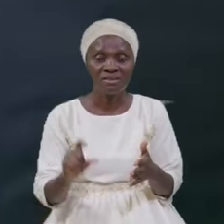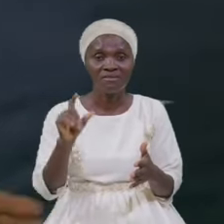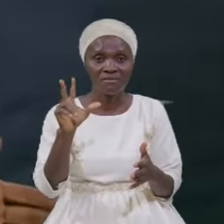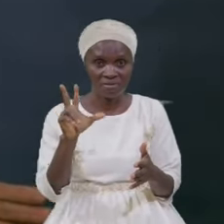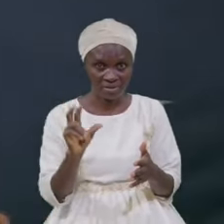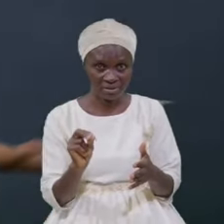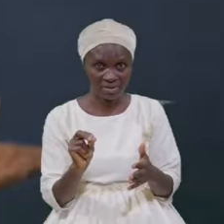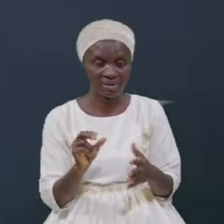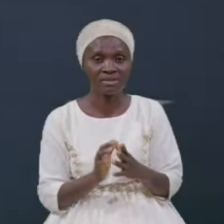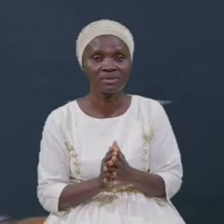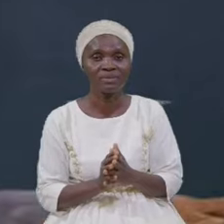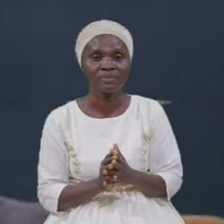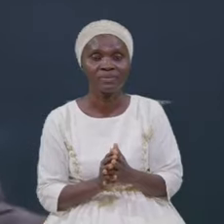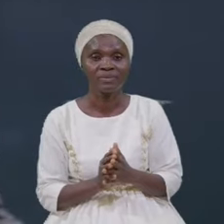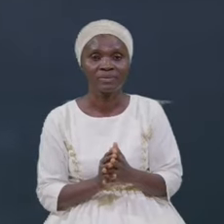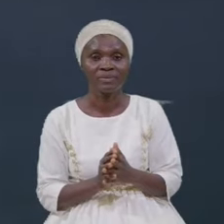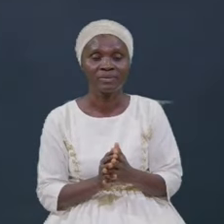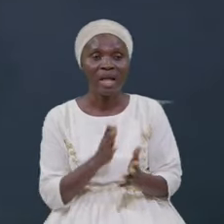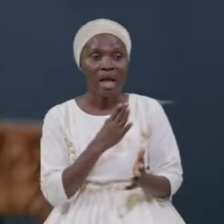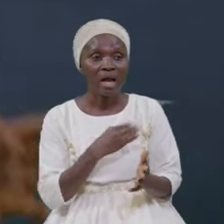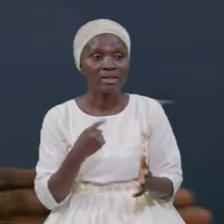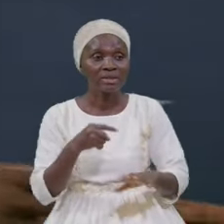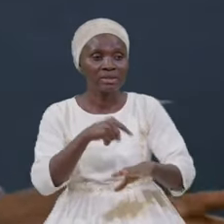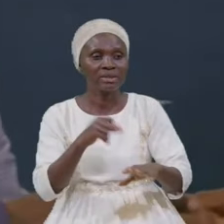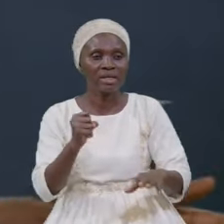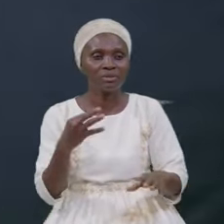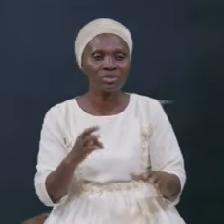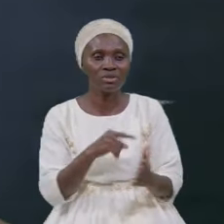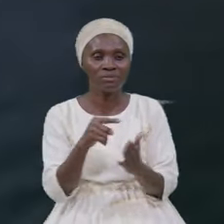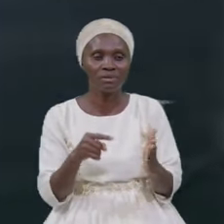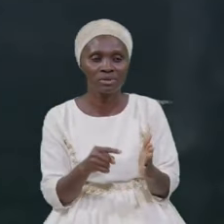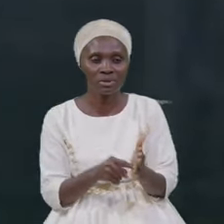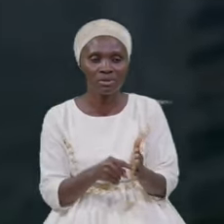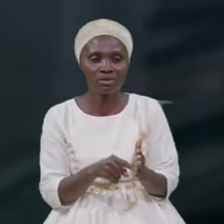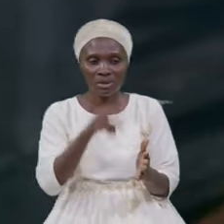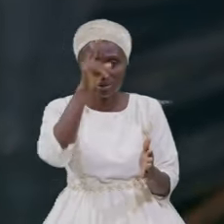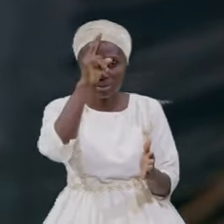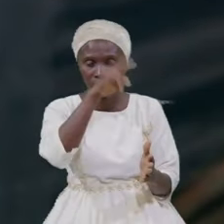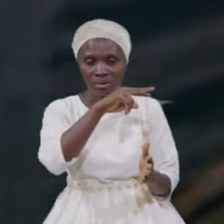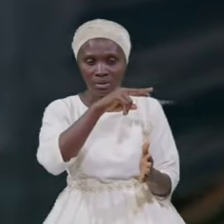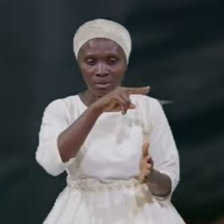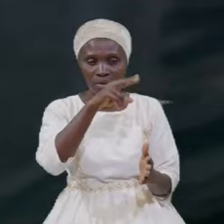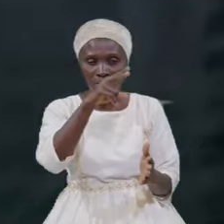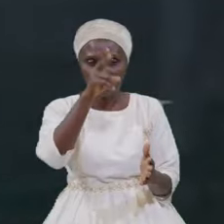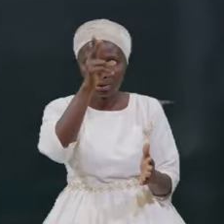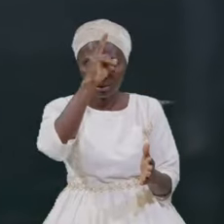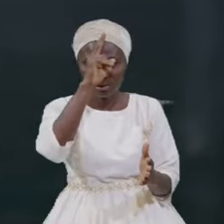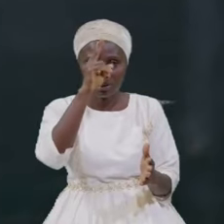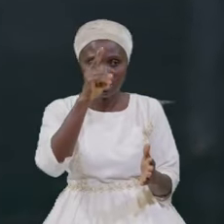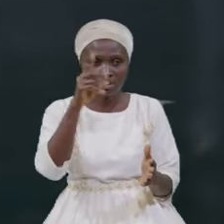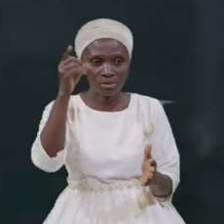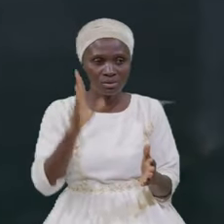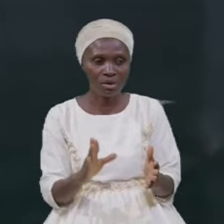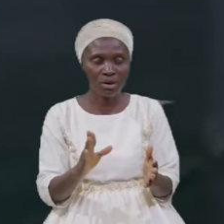30. Dieu, sans tenir compte des temps d'ignorance, annonce à tous les hommes, en tout